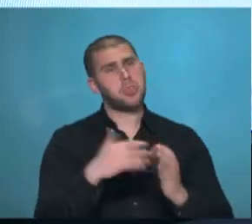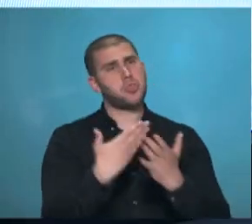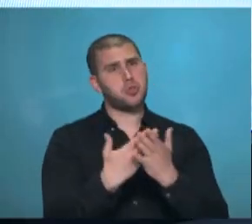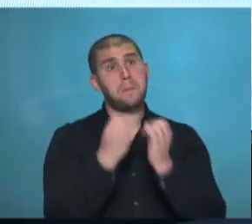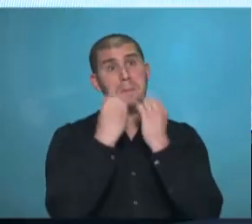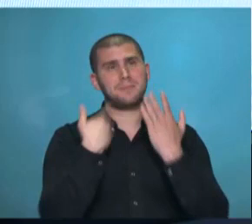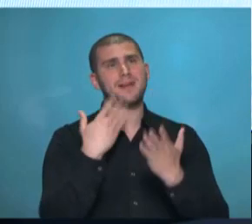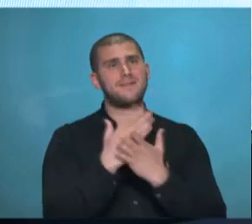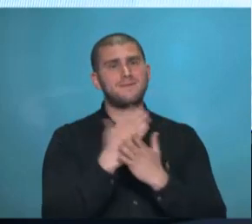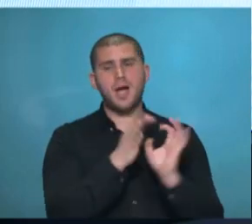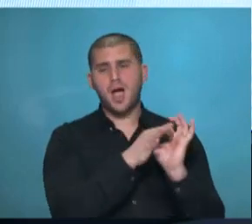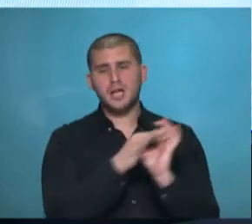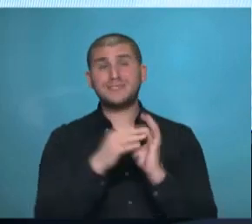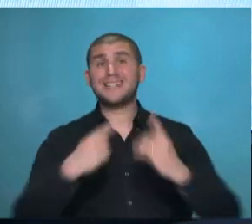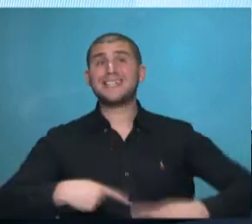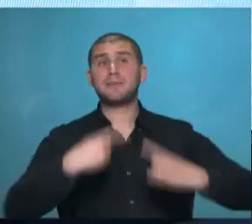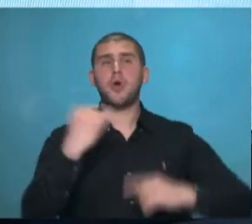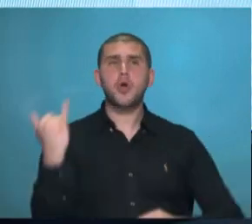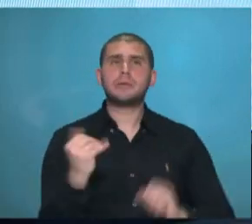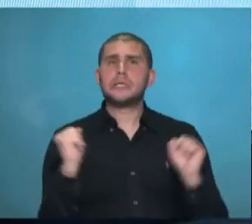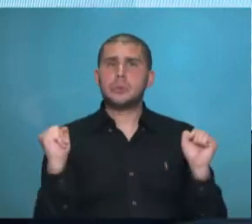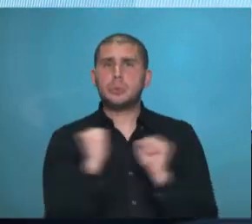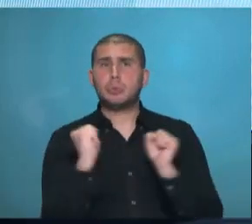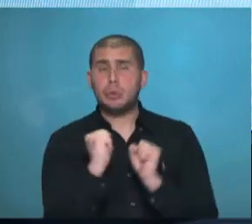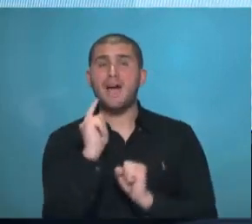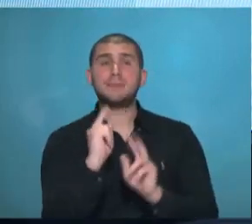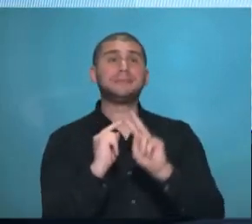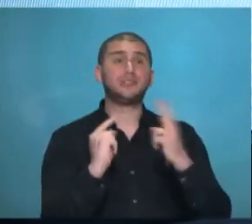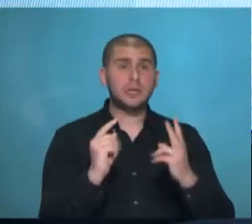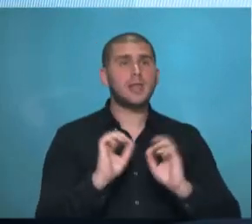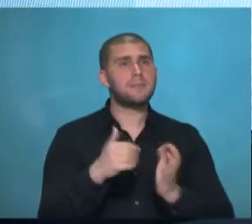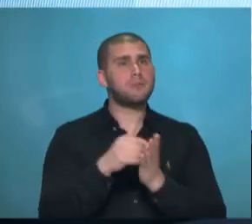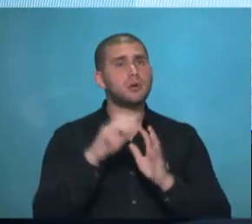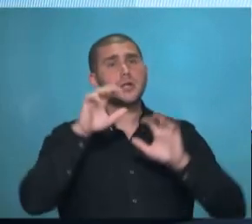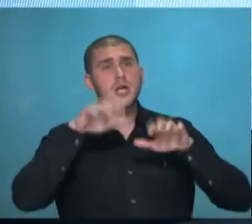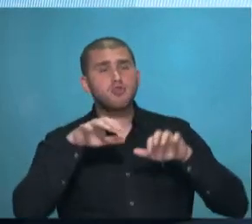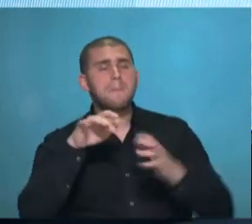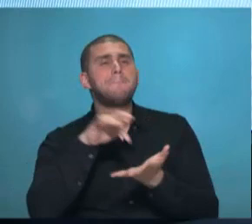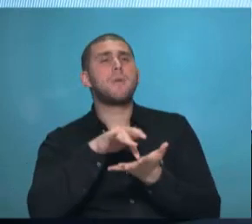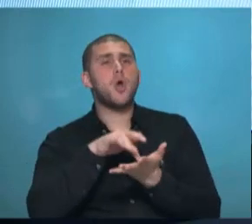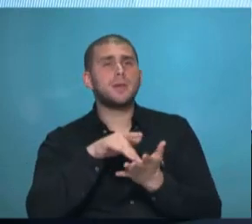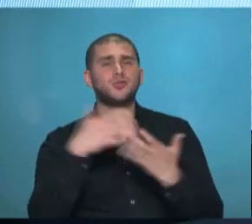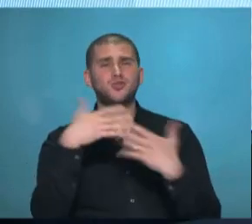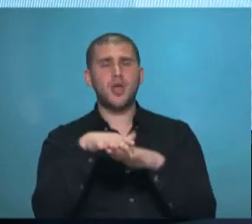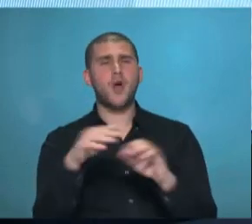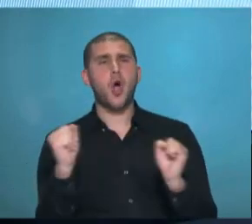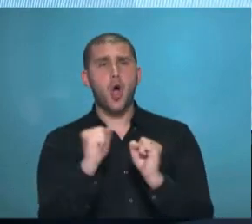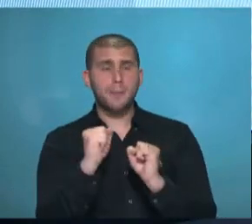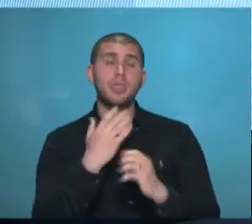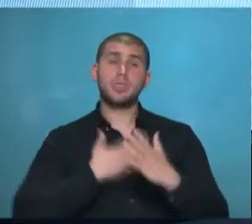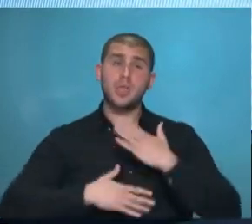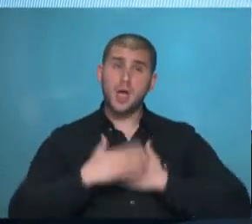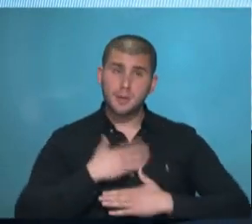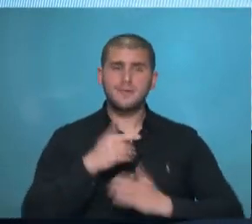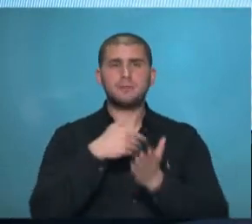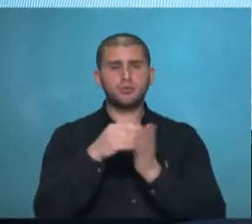כבר ברצף של ימים שכל הזמן קר מצד אחד, מצד שני ממשיך לרדת גשם מקומי. השילוב החורפי הזה נחמד, והוא